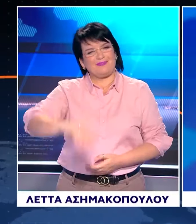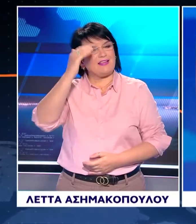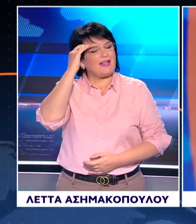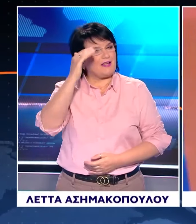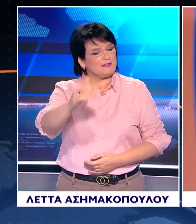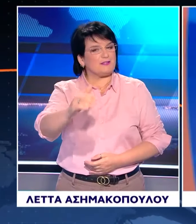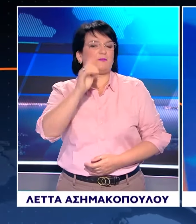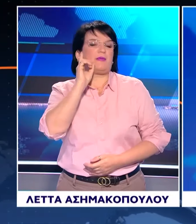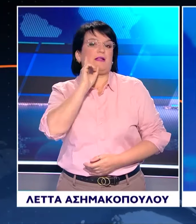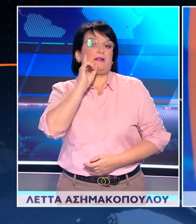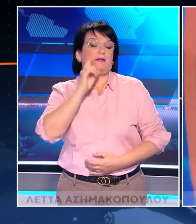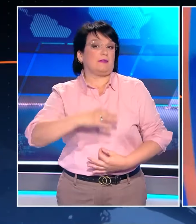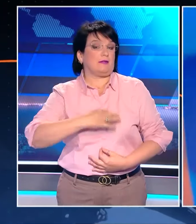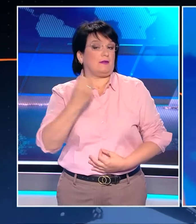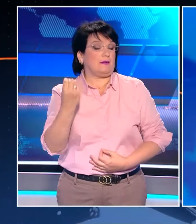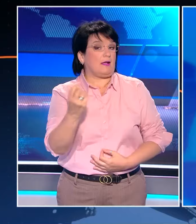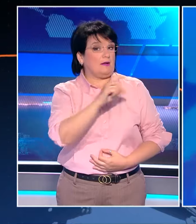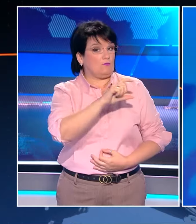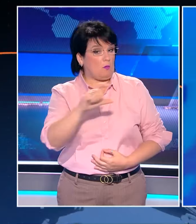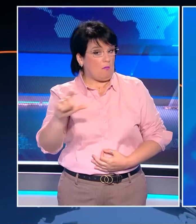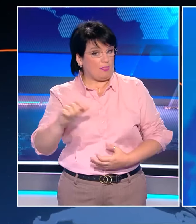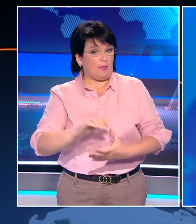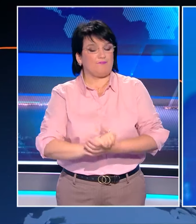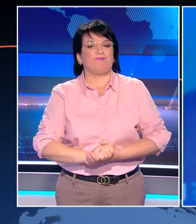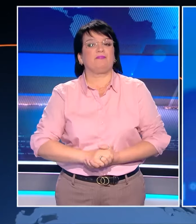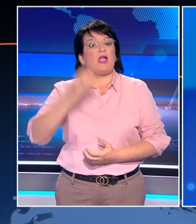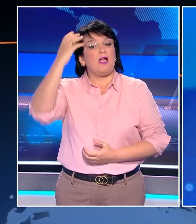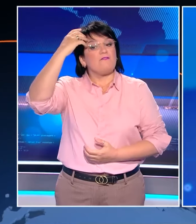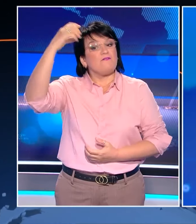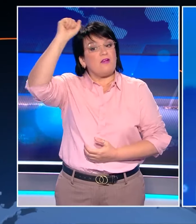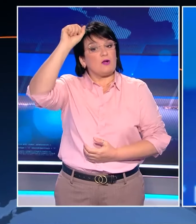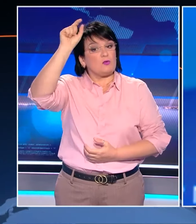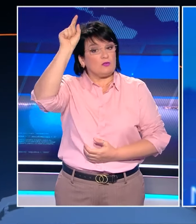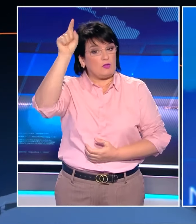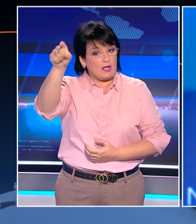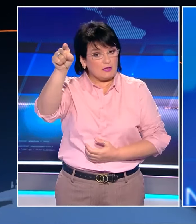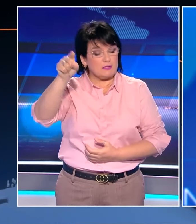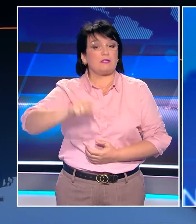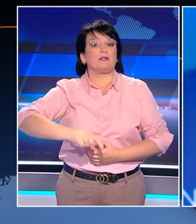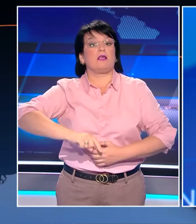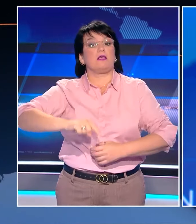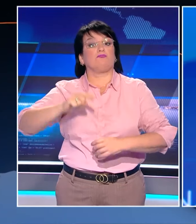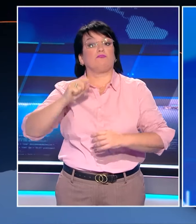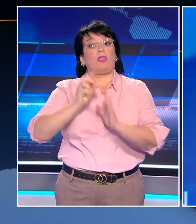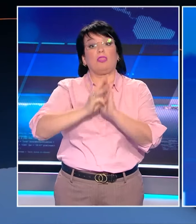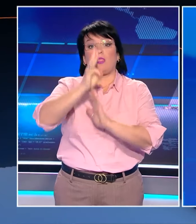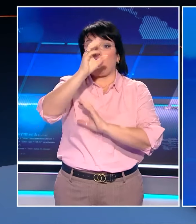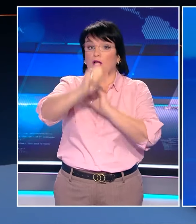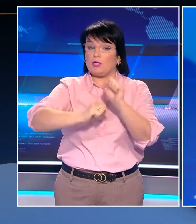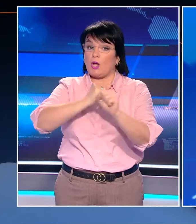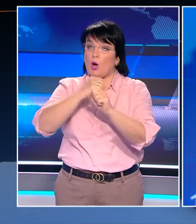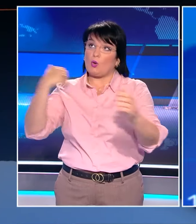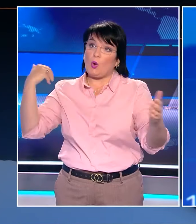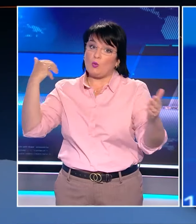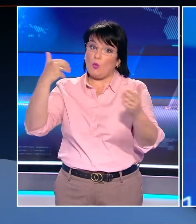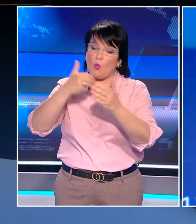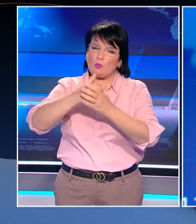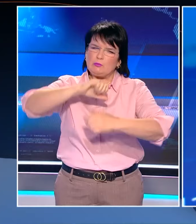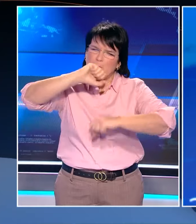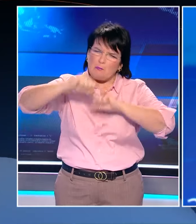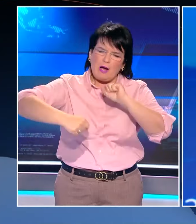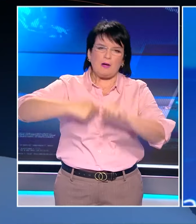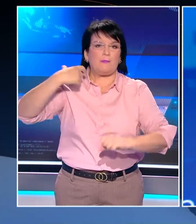Χαίρετε κυρίες και κύριοι, ο βασιλιάς της μπασκετικής Ευρώπης Παναθηναϊκός επέστρεψε, αναγεννήθηκε από τις τάχτες, του έδωσε σκληρές